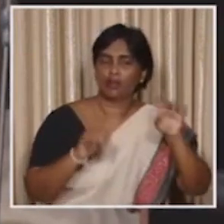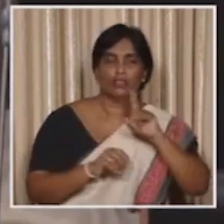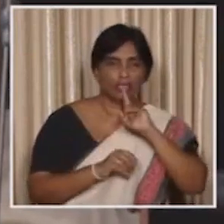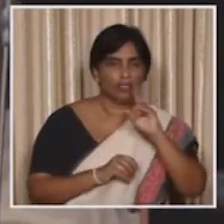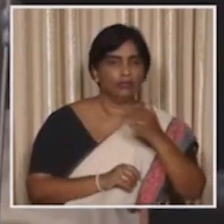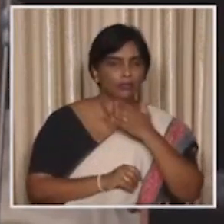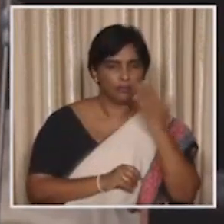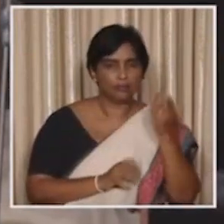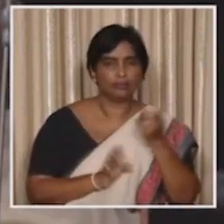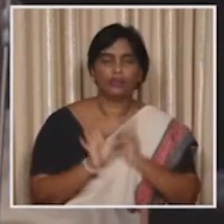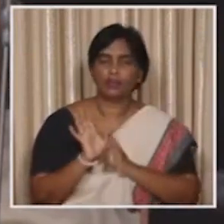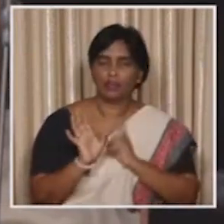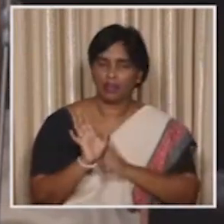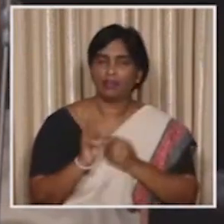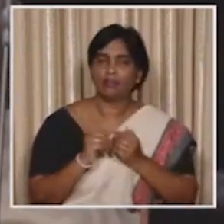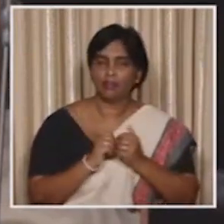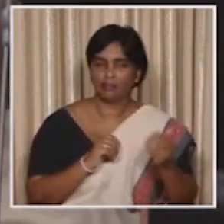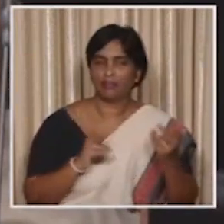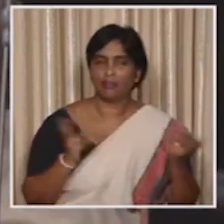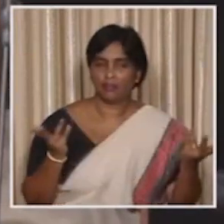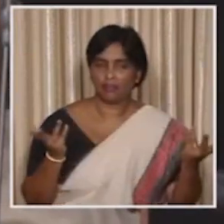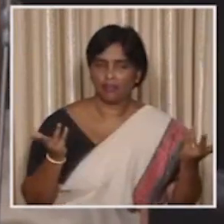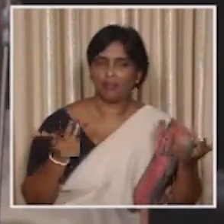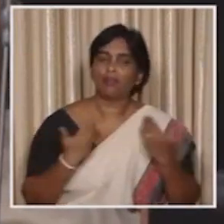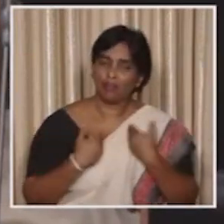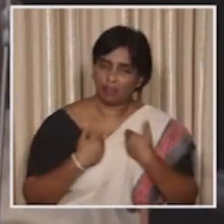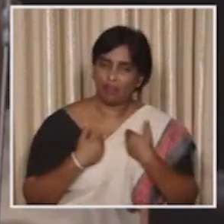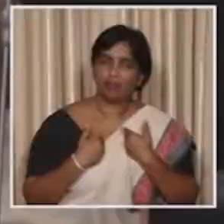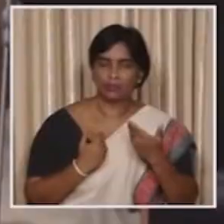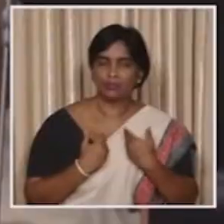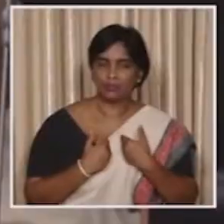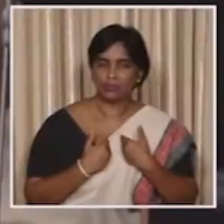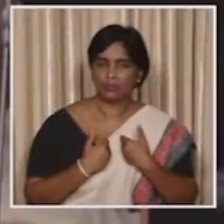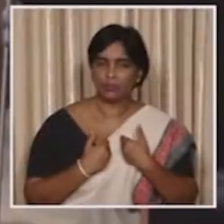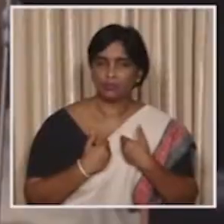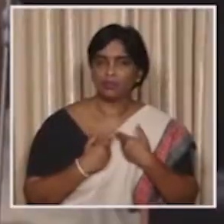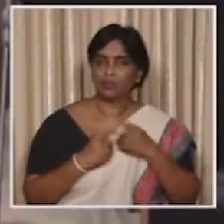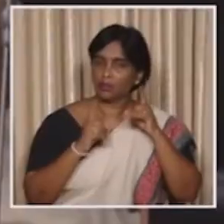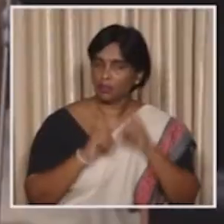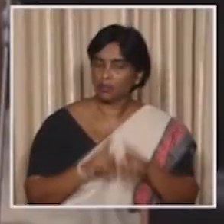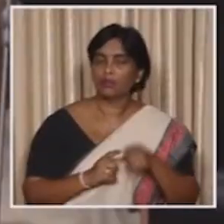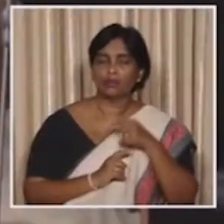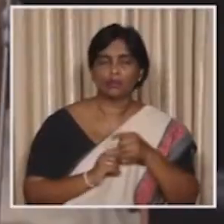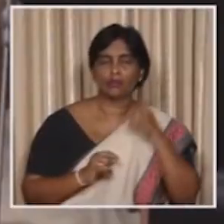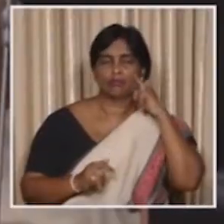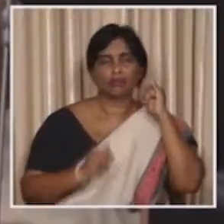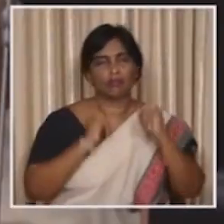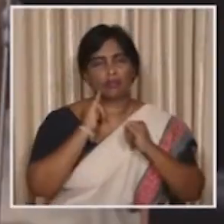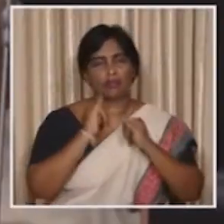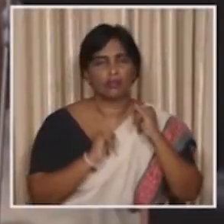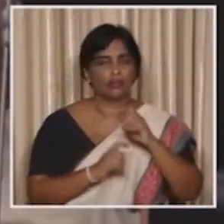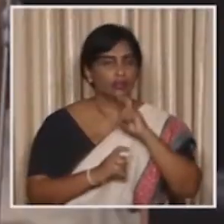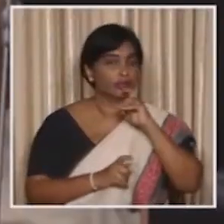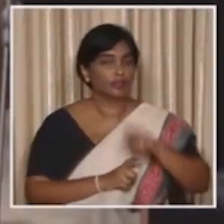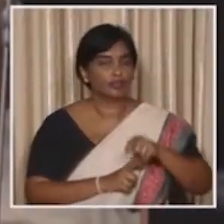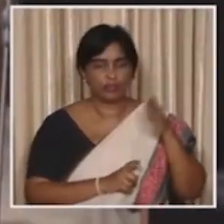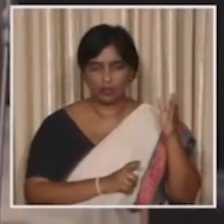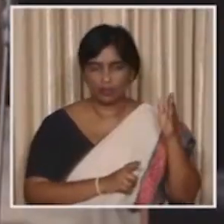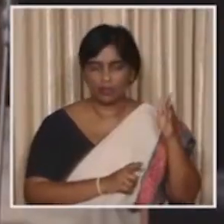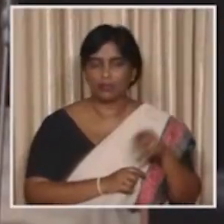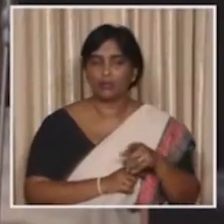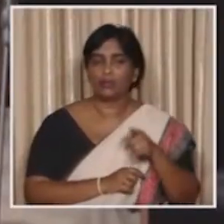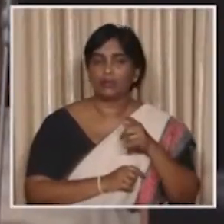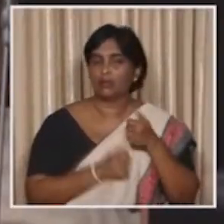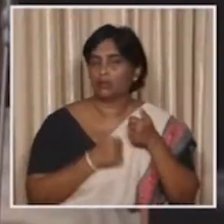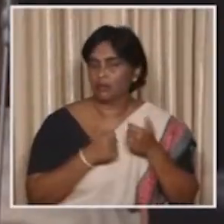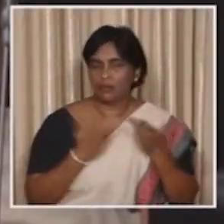තිබුණා ඔක හැමදාම වෙන එකක් අපිත් කරනවනේ මේ නඩුවල. ඒ වෙනුවට එක එක චෝදනා කරා විනිශ්චයකාරවරුන්ට. ඒක